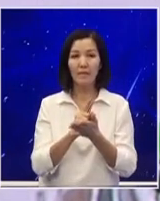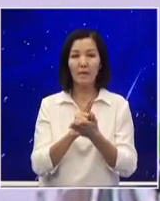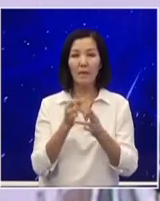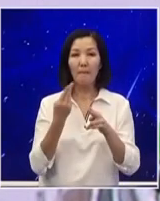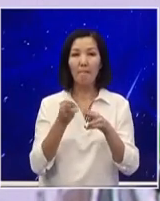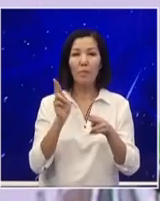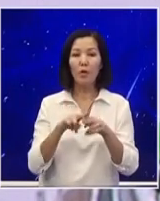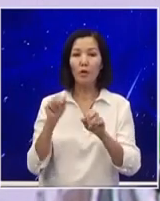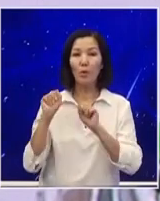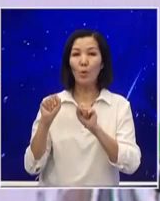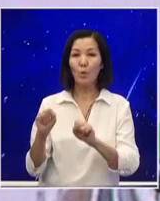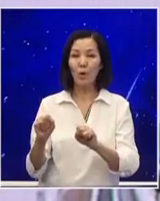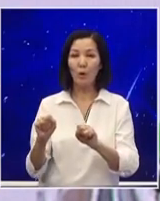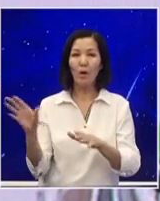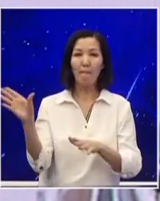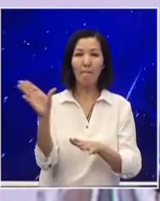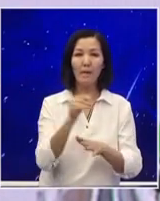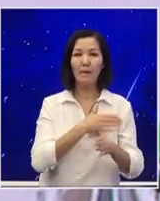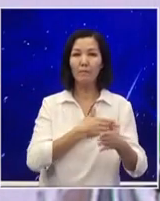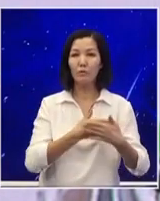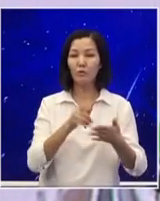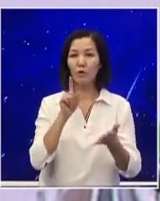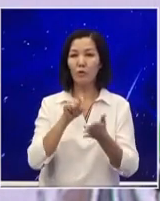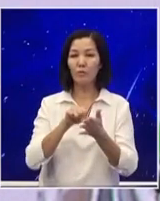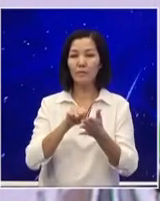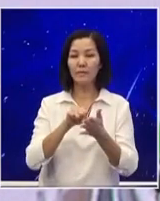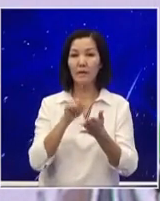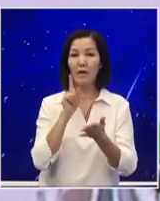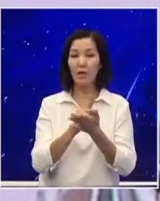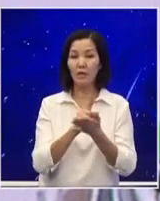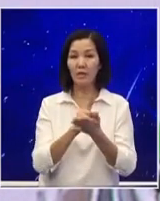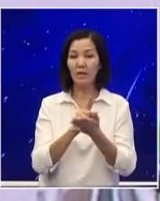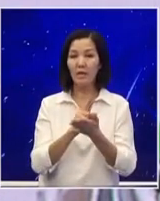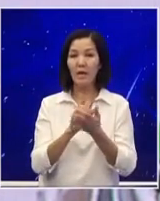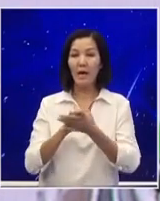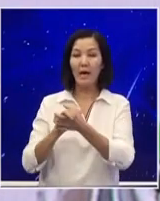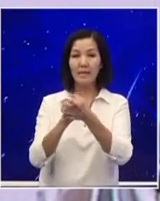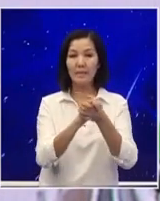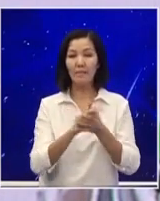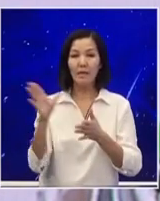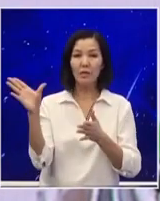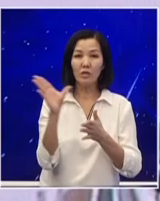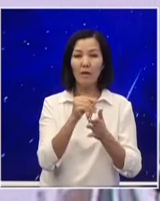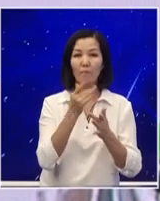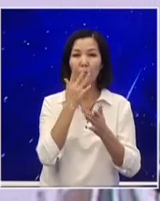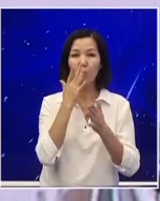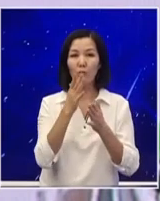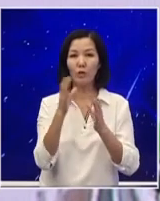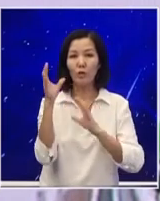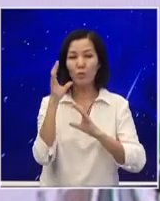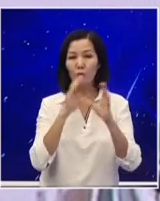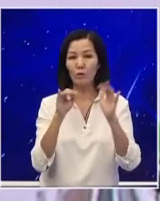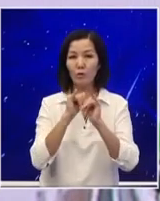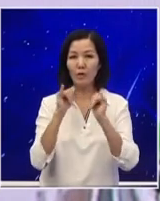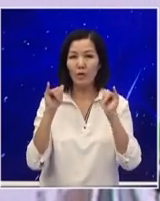Оларды қорғауға барымыз күш салуымыз қажет. Ассамблеяны жалпы азаматтық және жалпы ұлттық институт ретінде